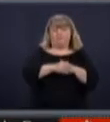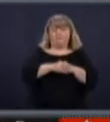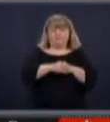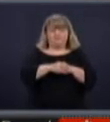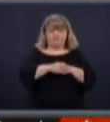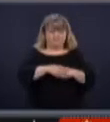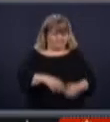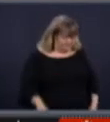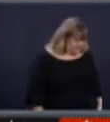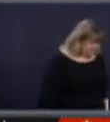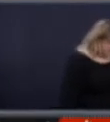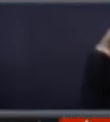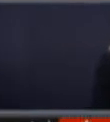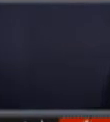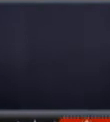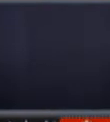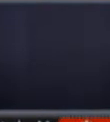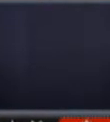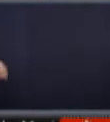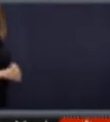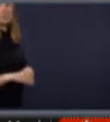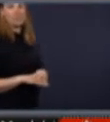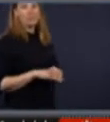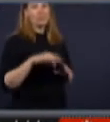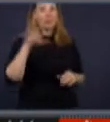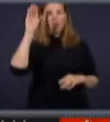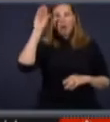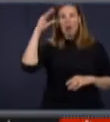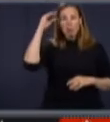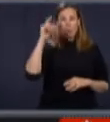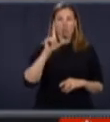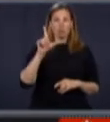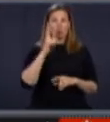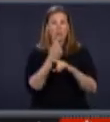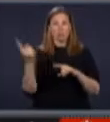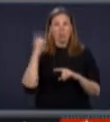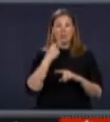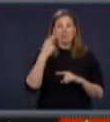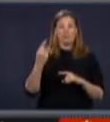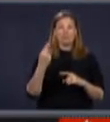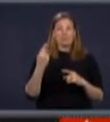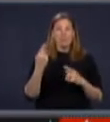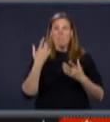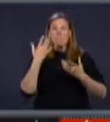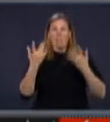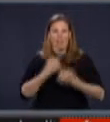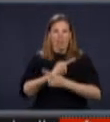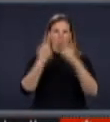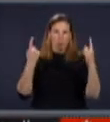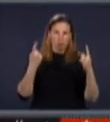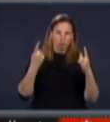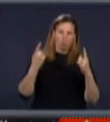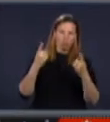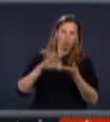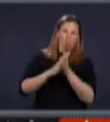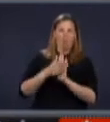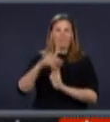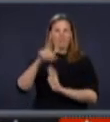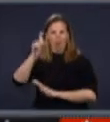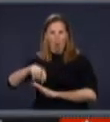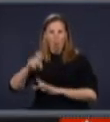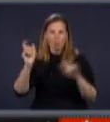Legault, vous avez dit la semaine dernière que vous n'excluiez pas de rendre le masque obligatoire, le port du masque obligatoire dans certains cas. Est-ce